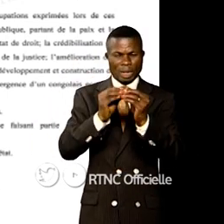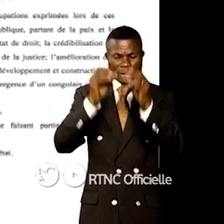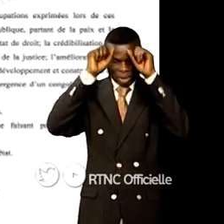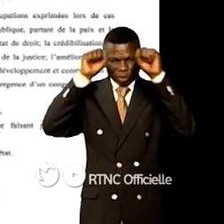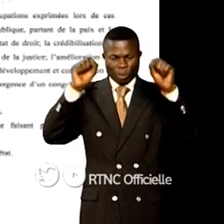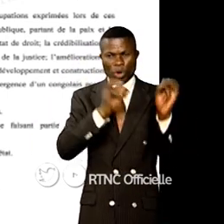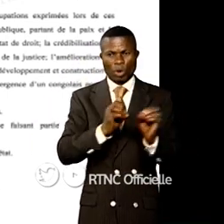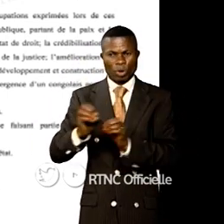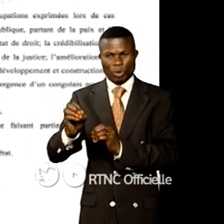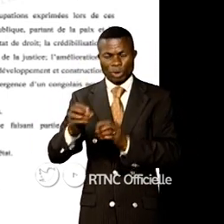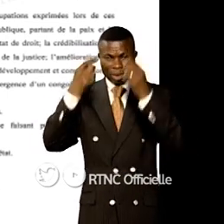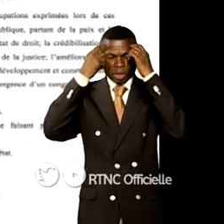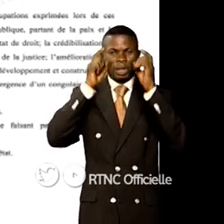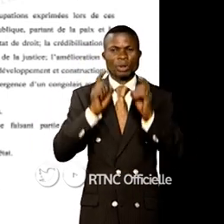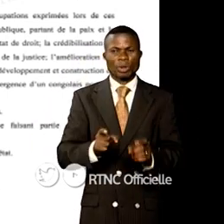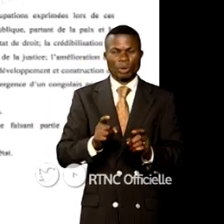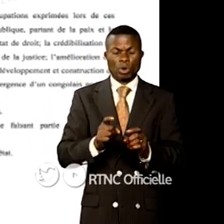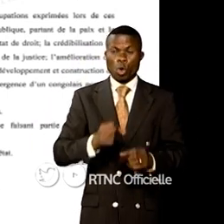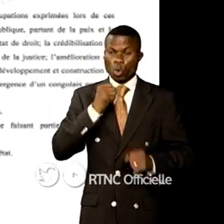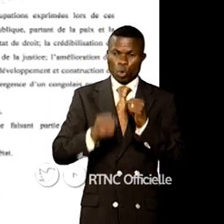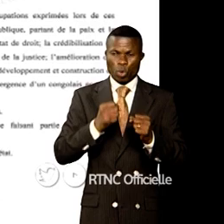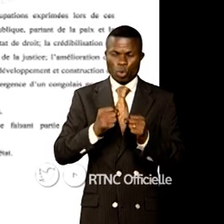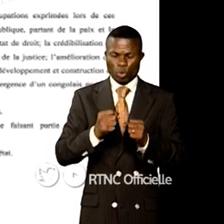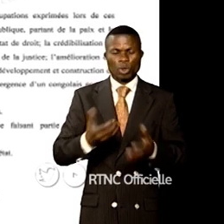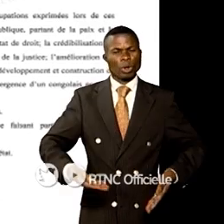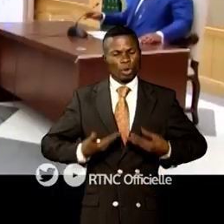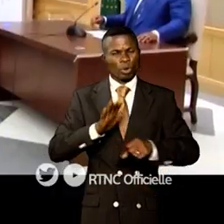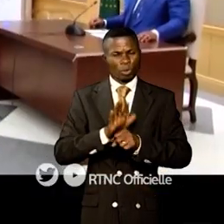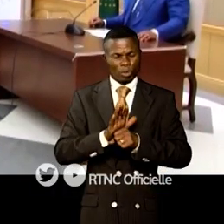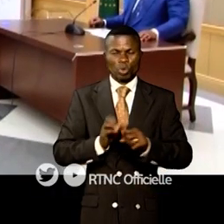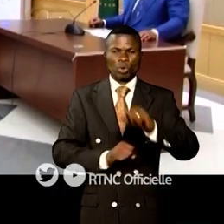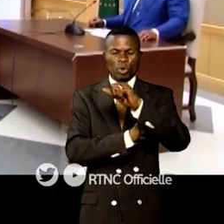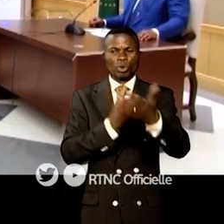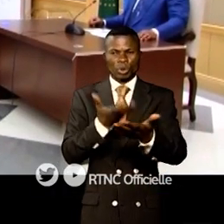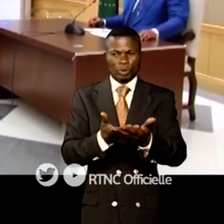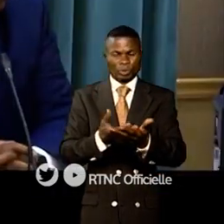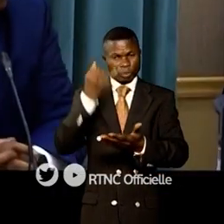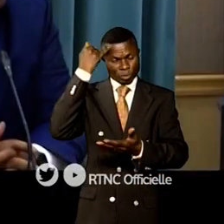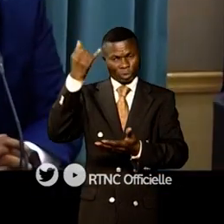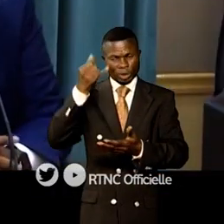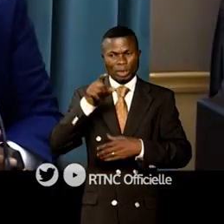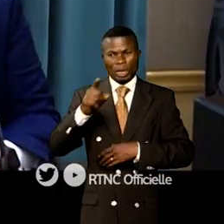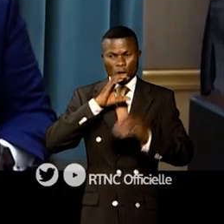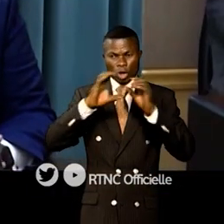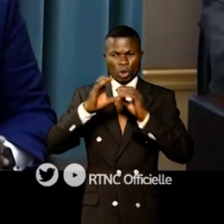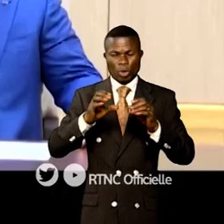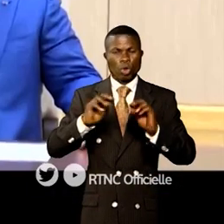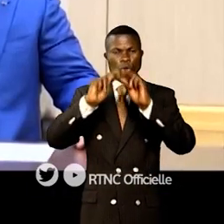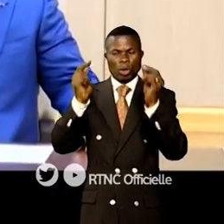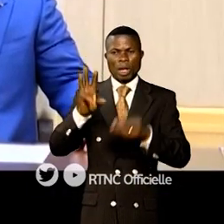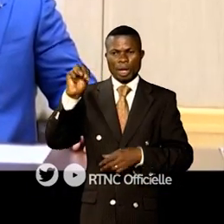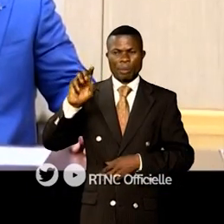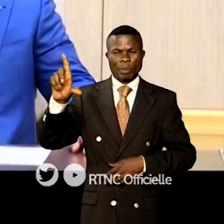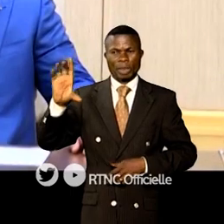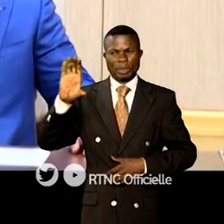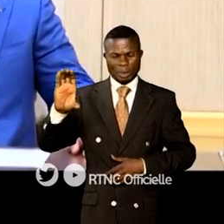présidentielles, dont la détermination et la fermeté sont appréciées. Dans ces mêmes communiqués officiels, les mouvements de libération